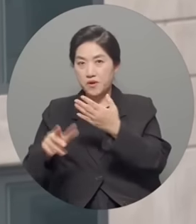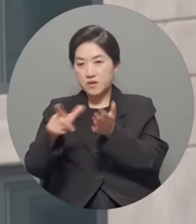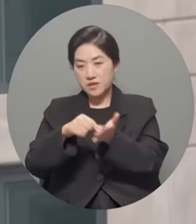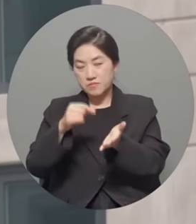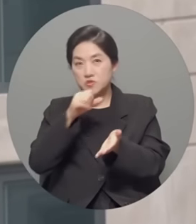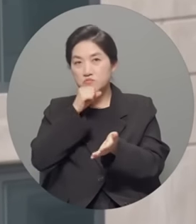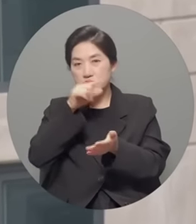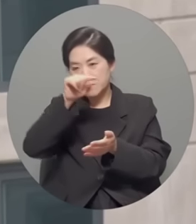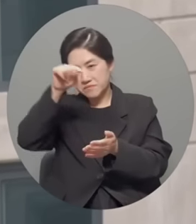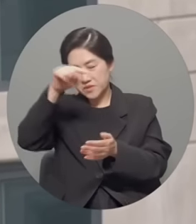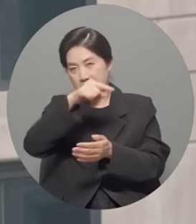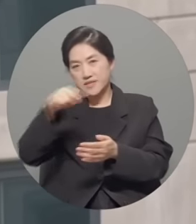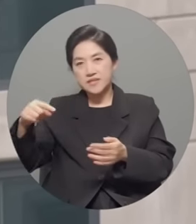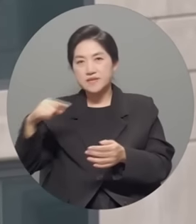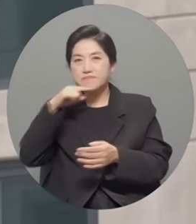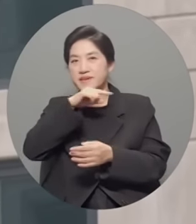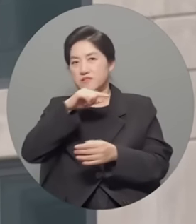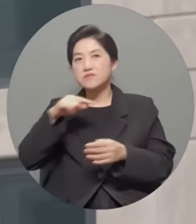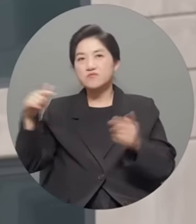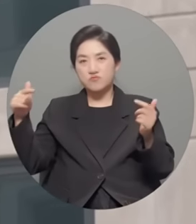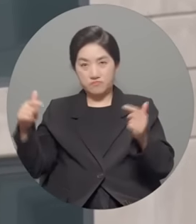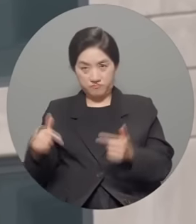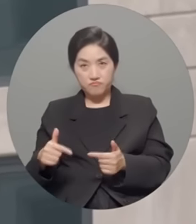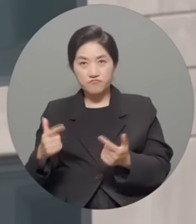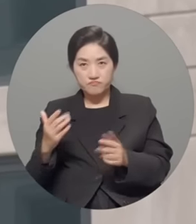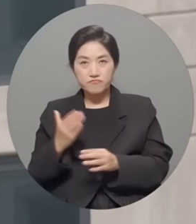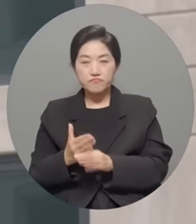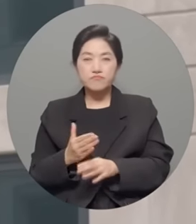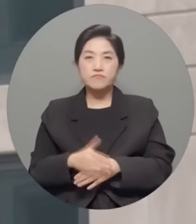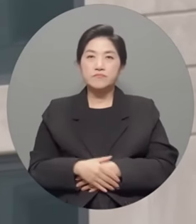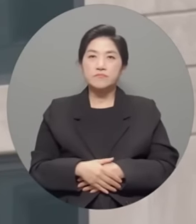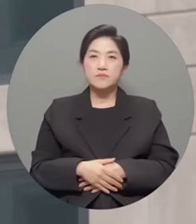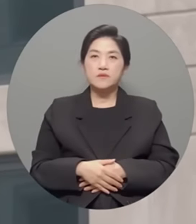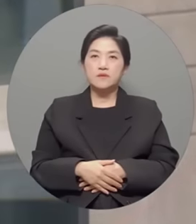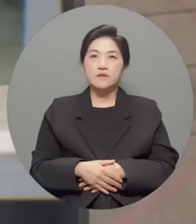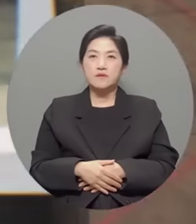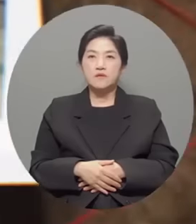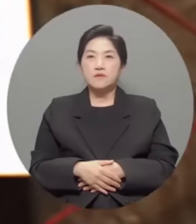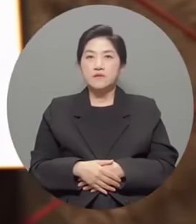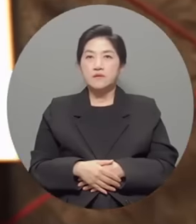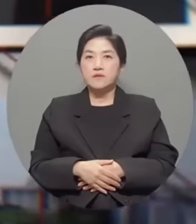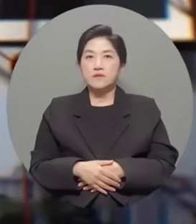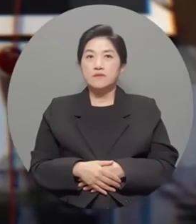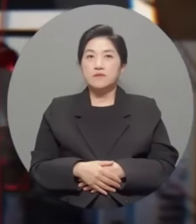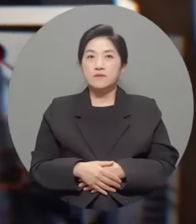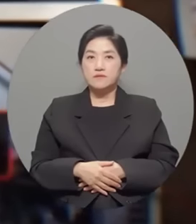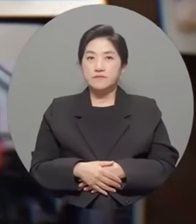다시 하락세로 돌아섰습니다. MBC 뉴스 박철현입니다.